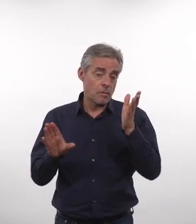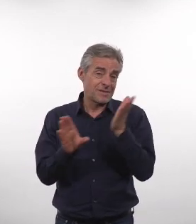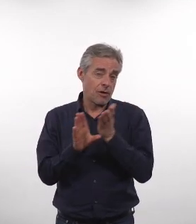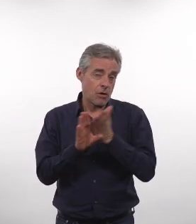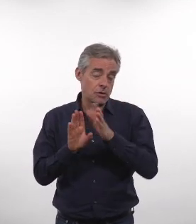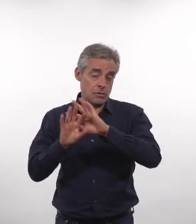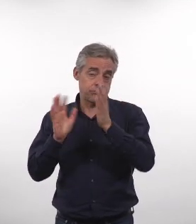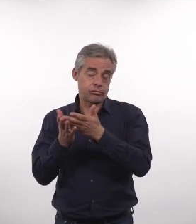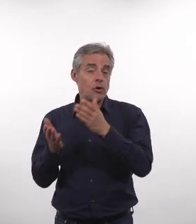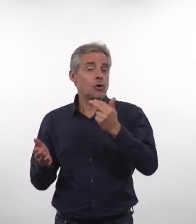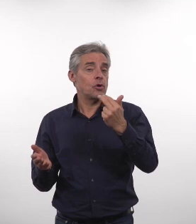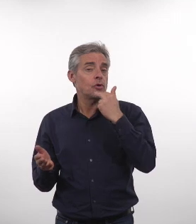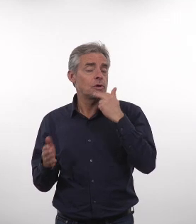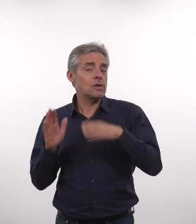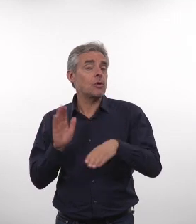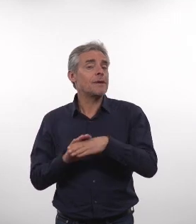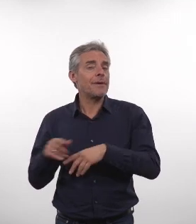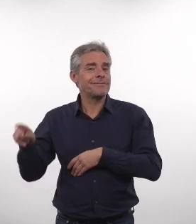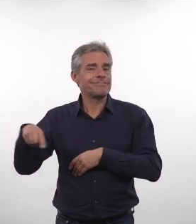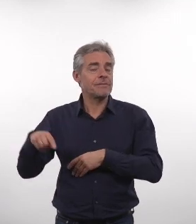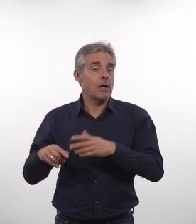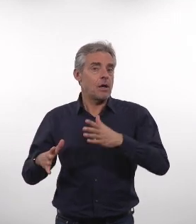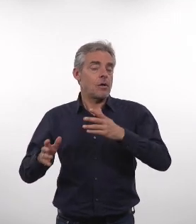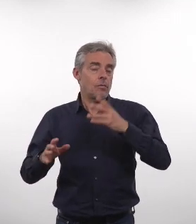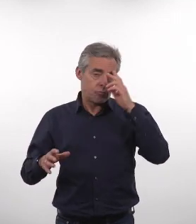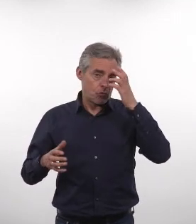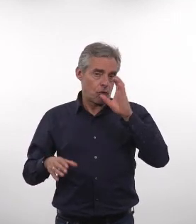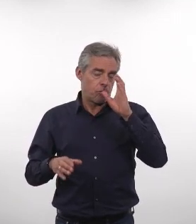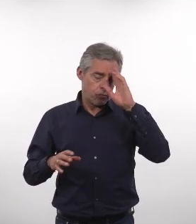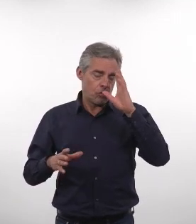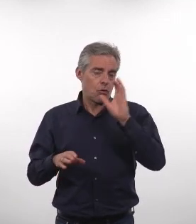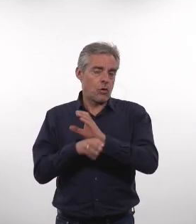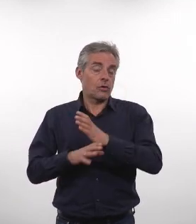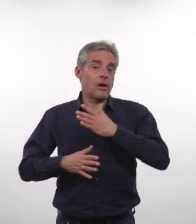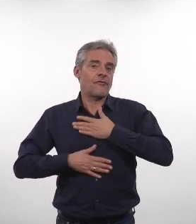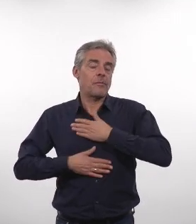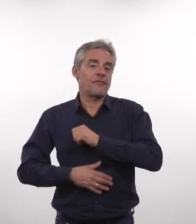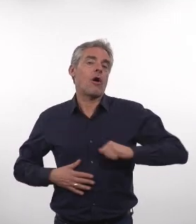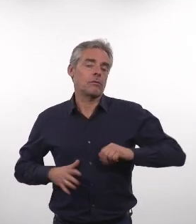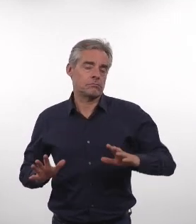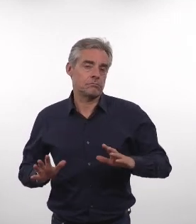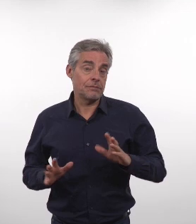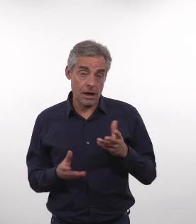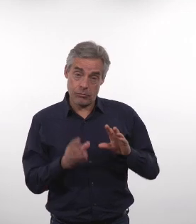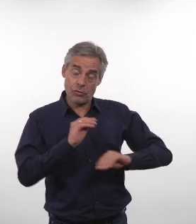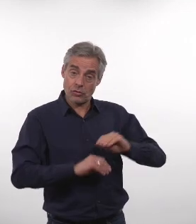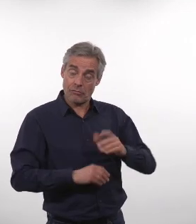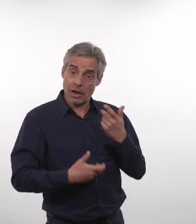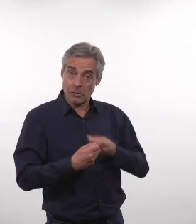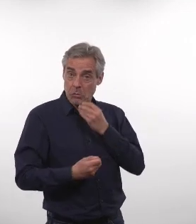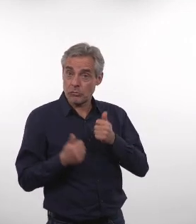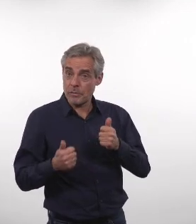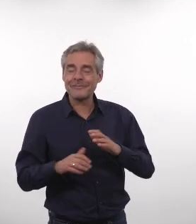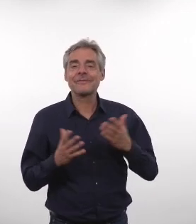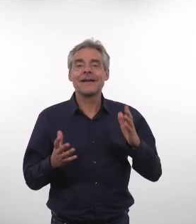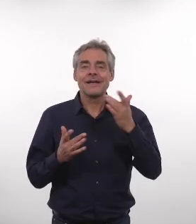qui est utilisée initialement plutôt dans les phobies, mais qui fonctionne bien aussi donc pour cette approche du soin. Et donc, le principe, ça va être de